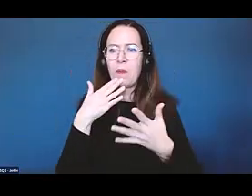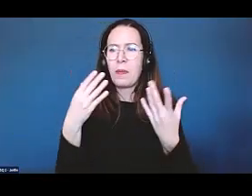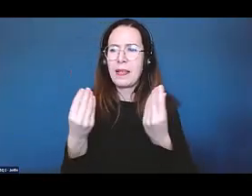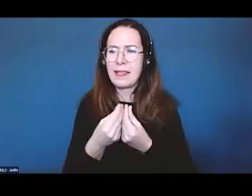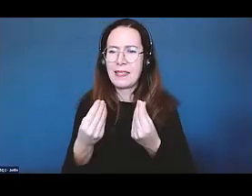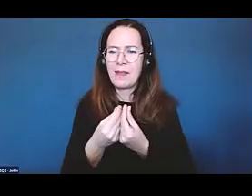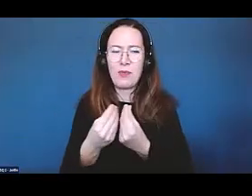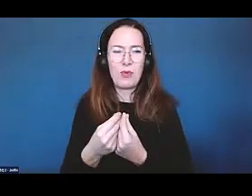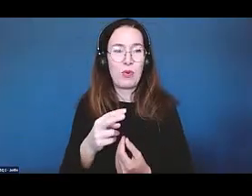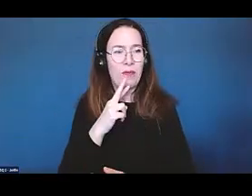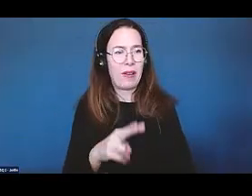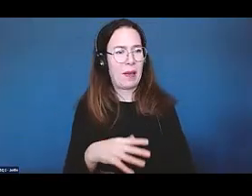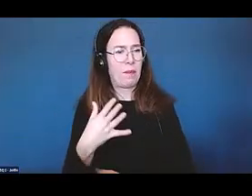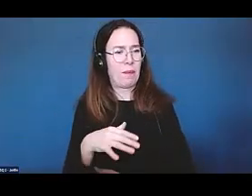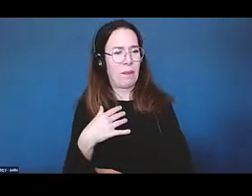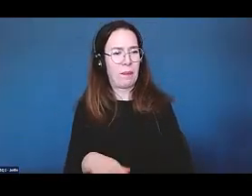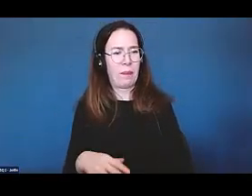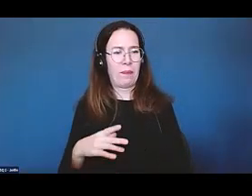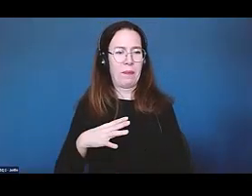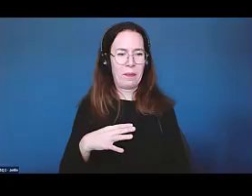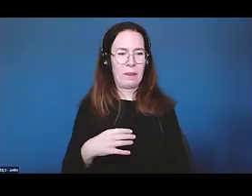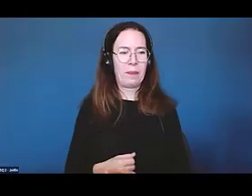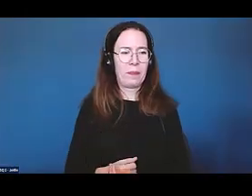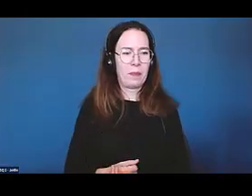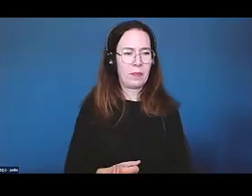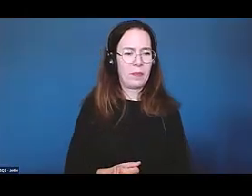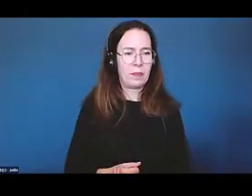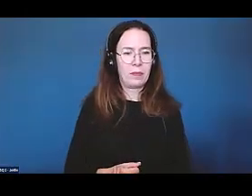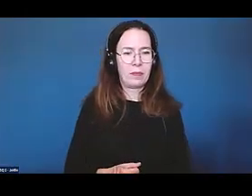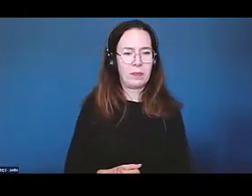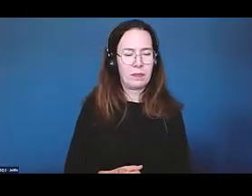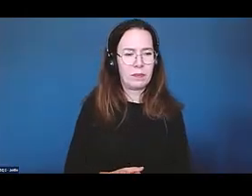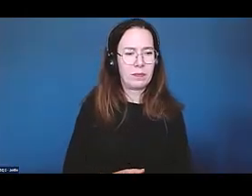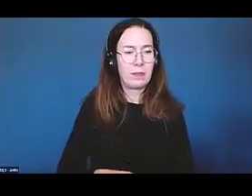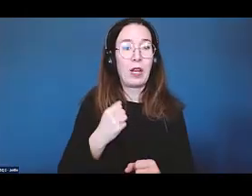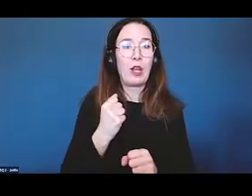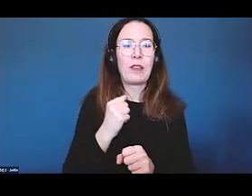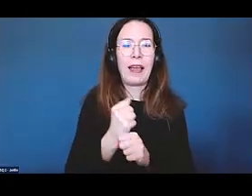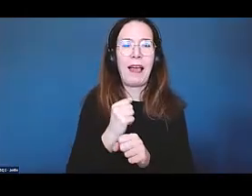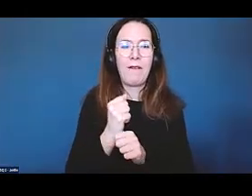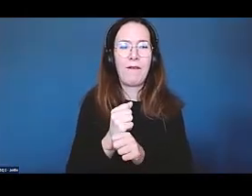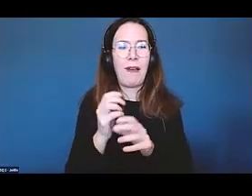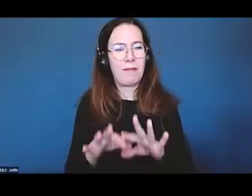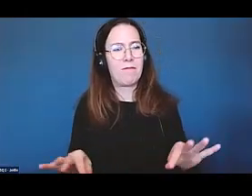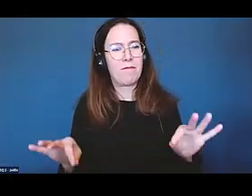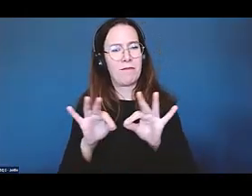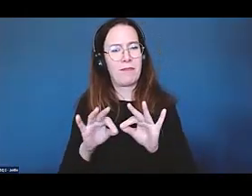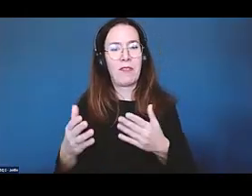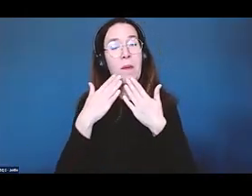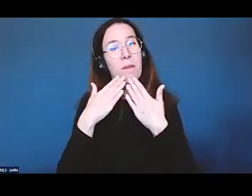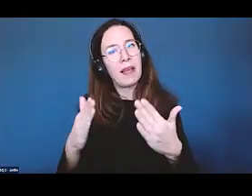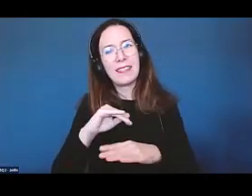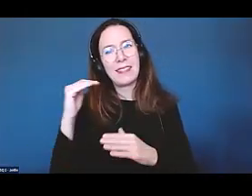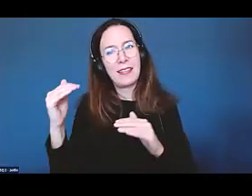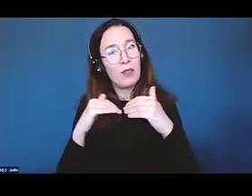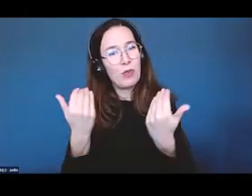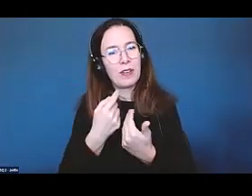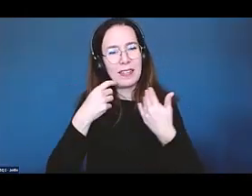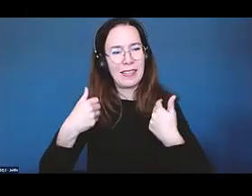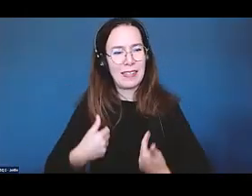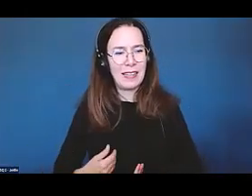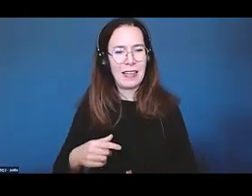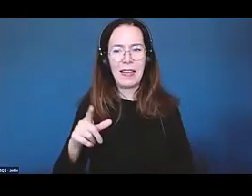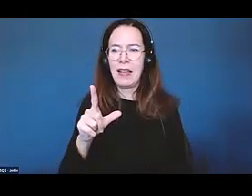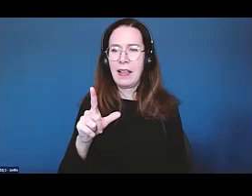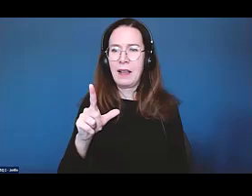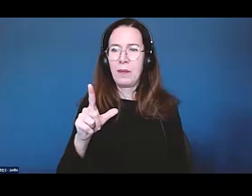Bonjour, merci beaucoup, c'était très beau et le travail s'associe à ce que nous faisons, donc merci à tous.